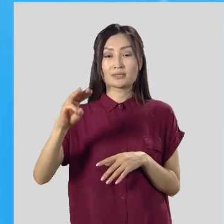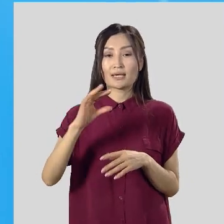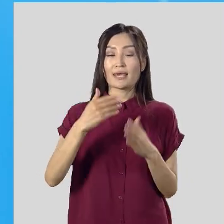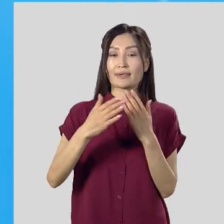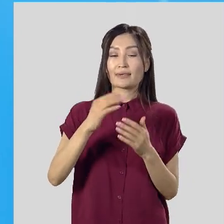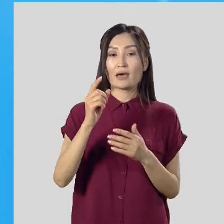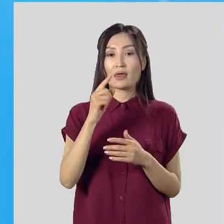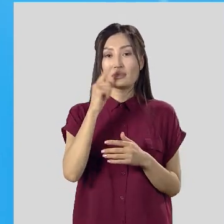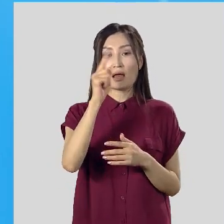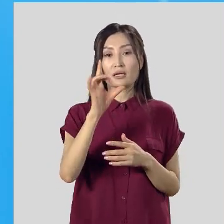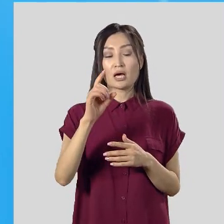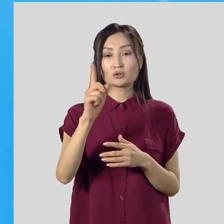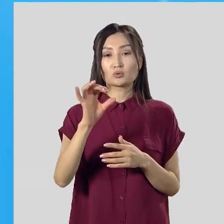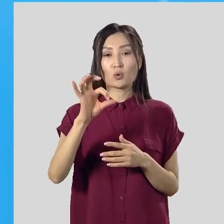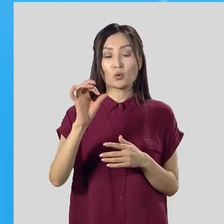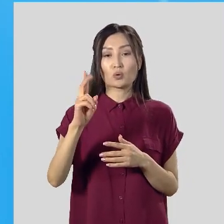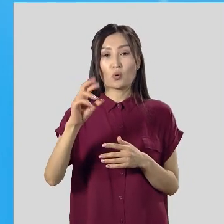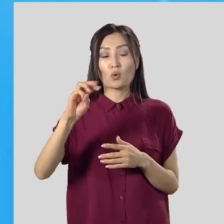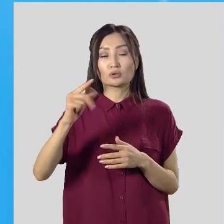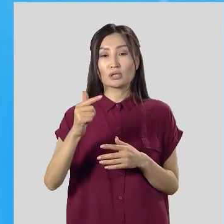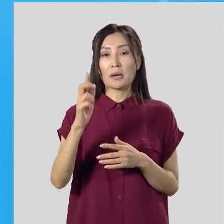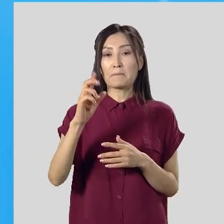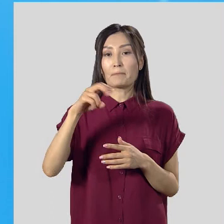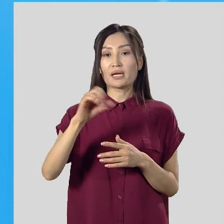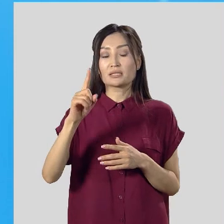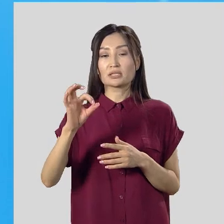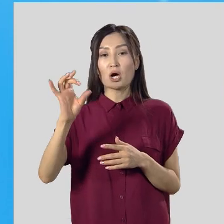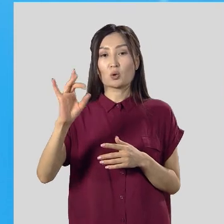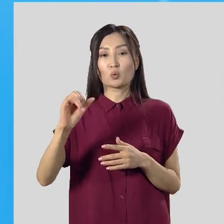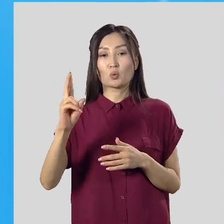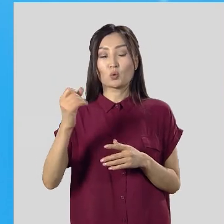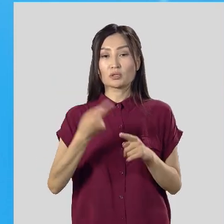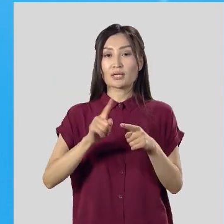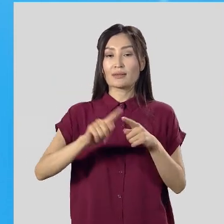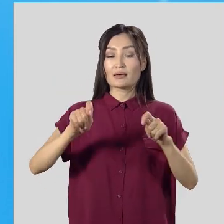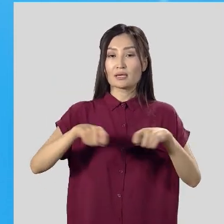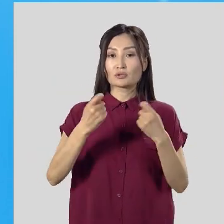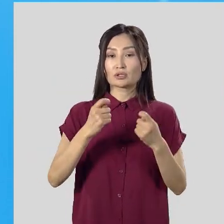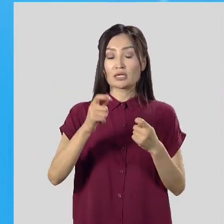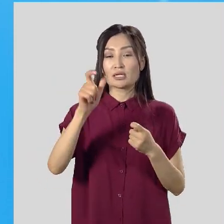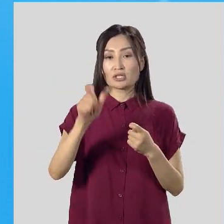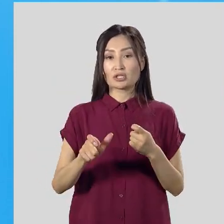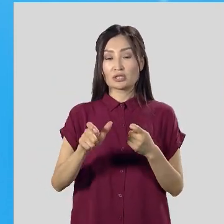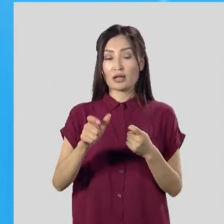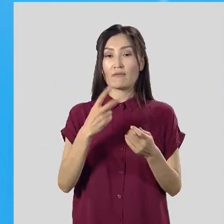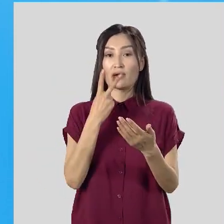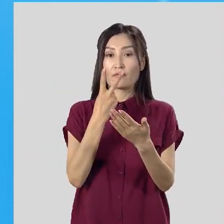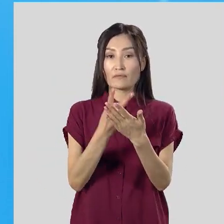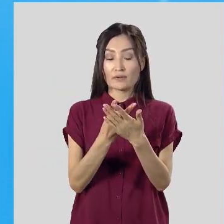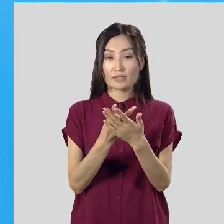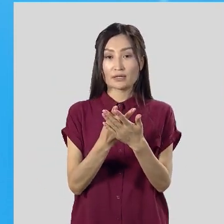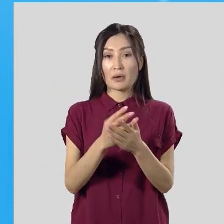дальнозоркостью. Близорукость – это нарушение зрения, при котором человек хорошо видит предметы,